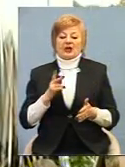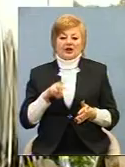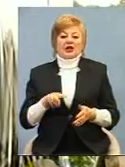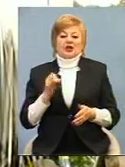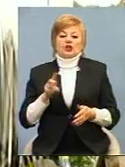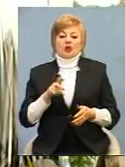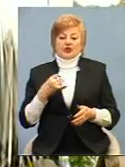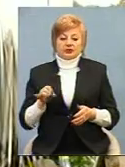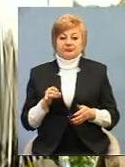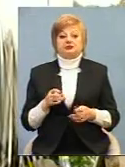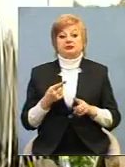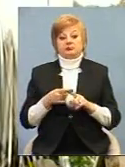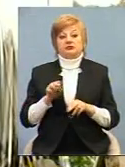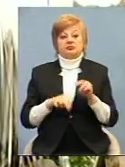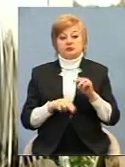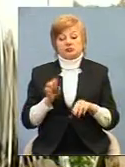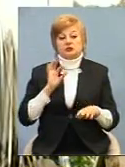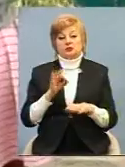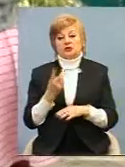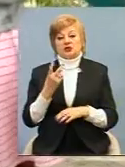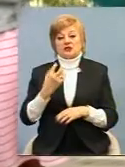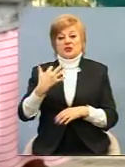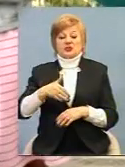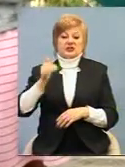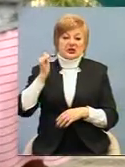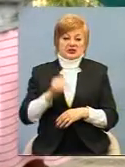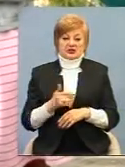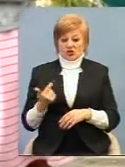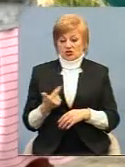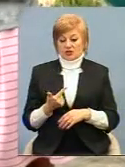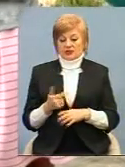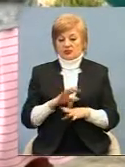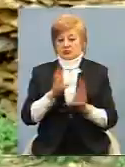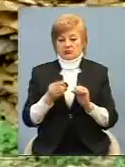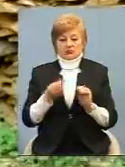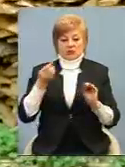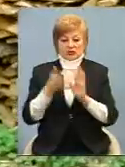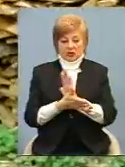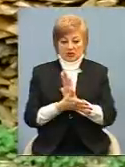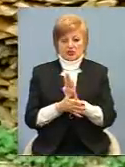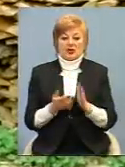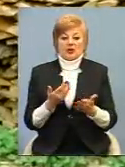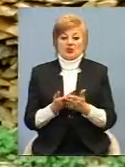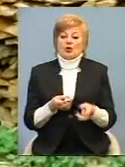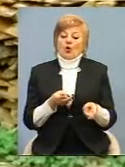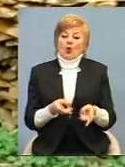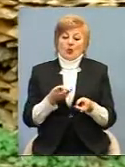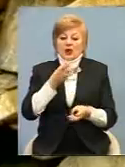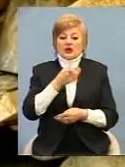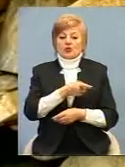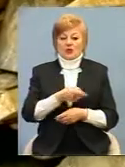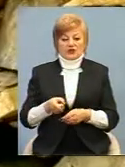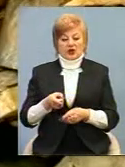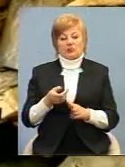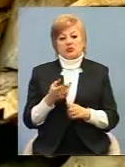6 років тому зведення такого будинку обійшлось подружжю в 250 тисяч гривень. Переваг оселя має чимало. Наприклад, опалювальний сезон тут